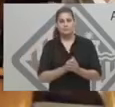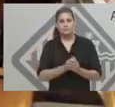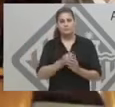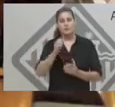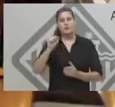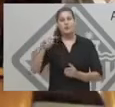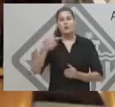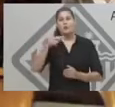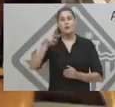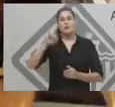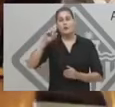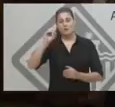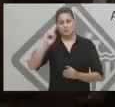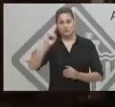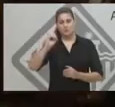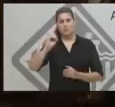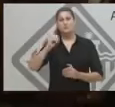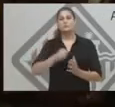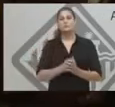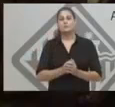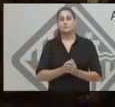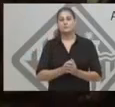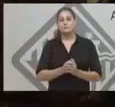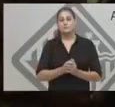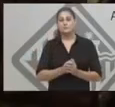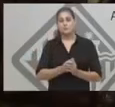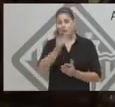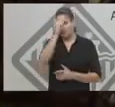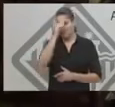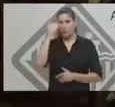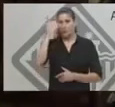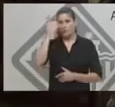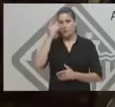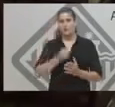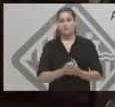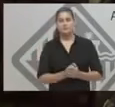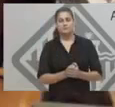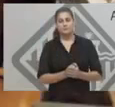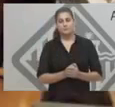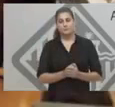Aguiló Fuster José Ignacio. Margalida Durán.